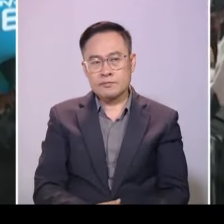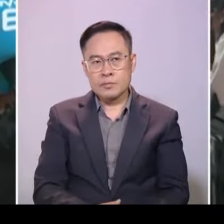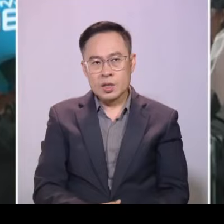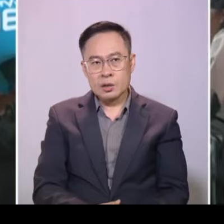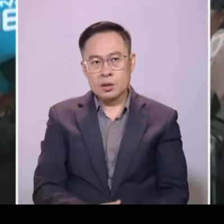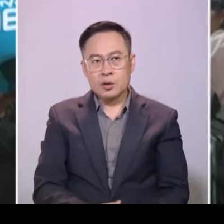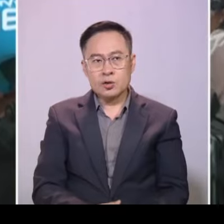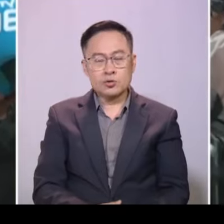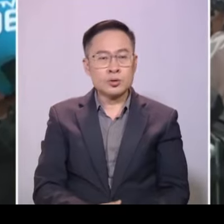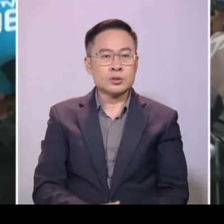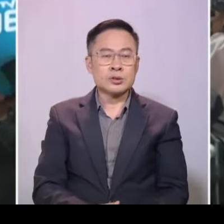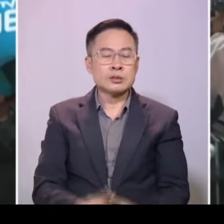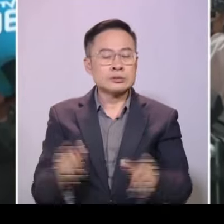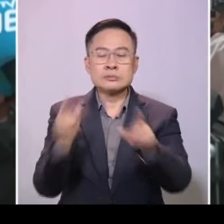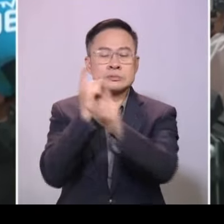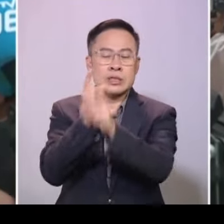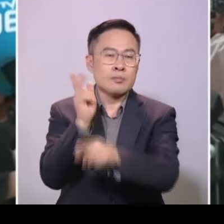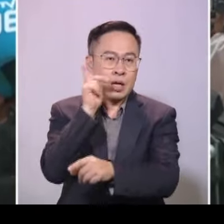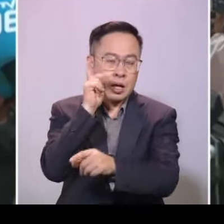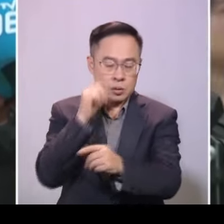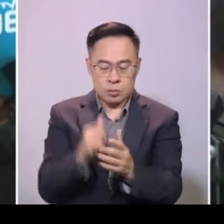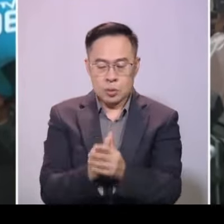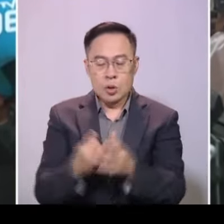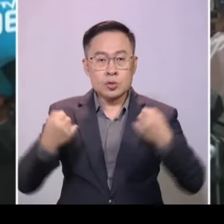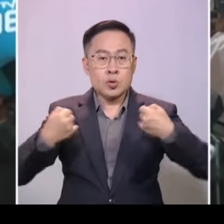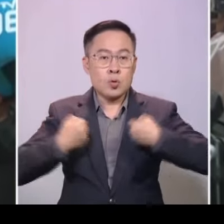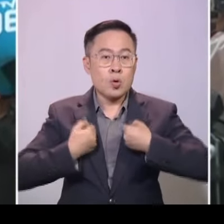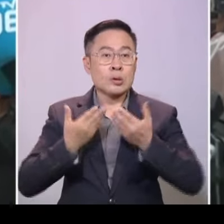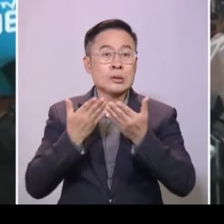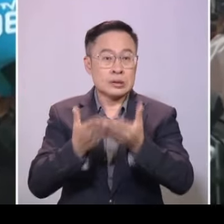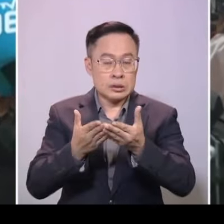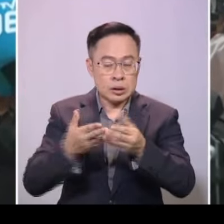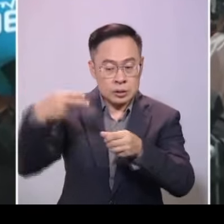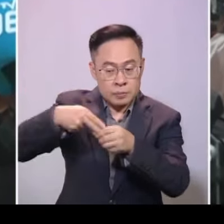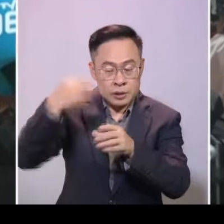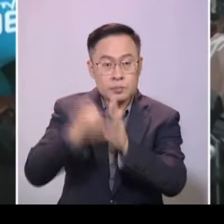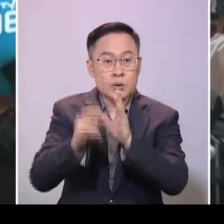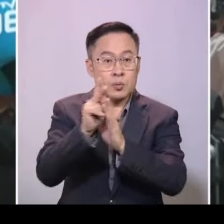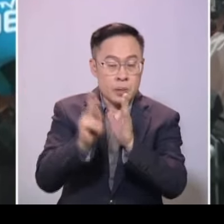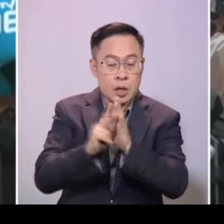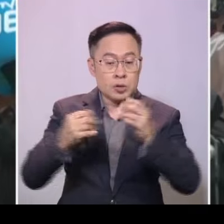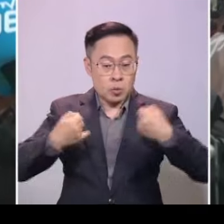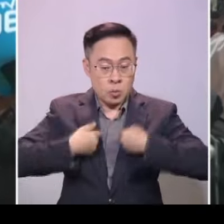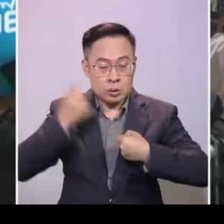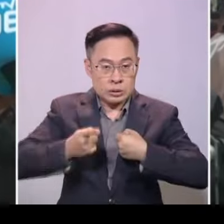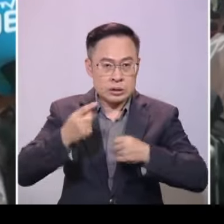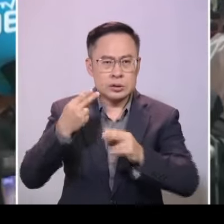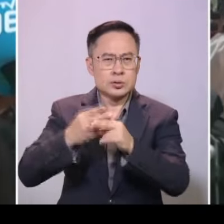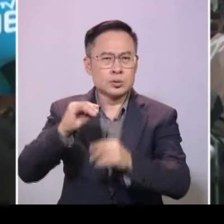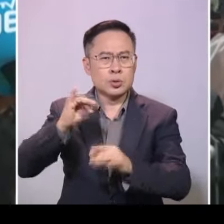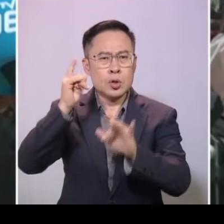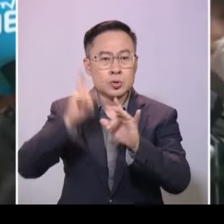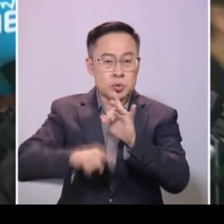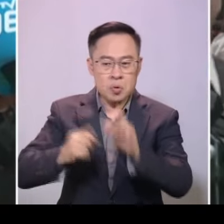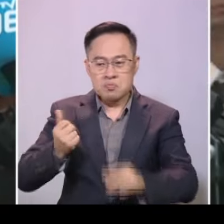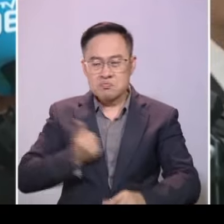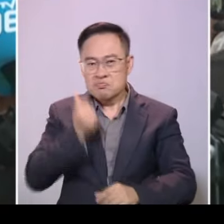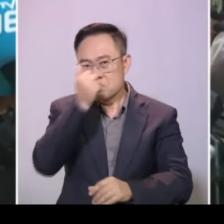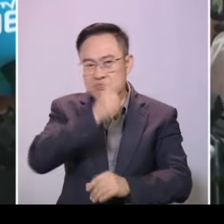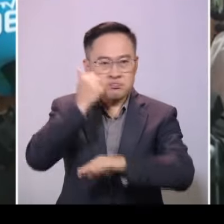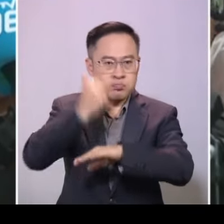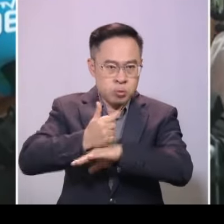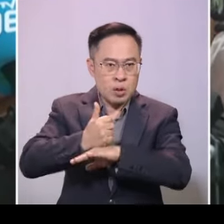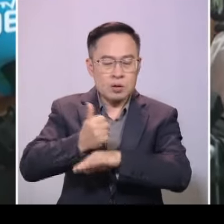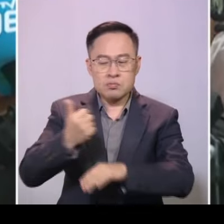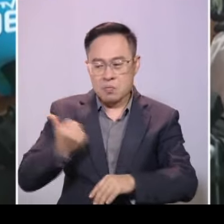ที่คนพอสม ก็ตามข่าวไปครับก็ตามข่าวไปก็ต้องสาวให้ถึงอ่ะนะครับ เรื่องจะไม่ปล่อยให้มัน ไม่ปล่อยแน่นอ